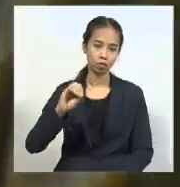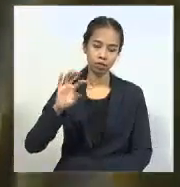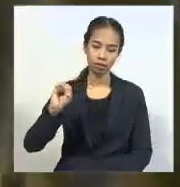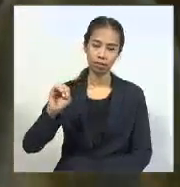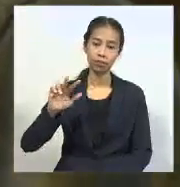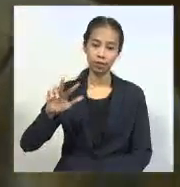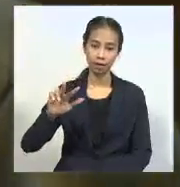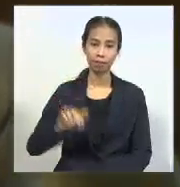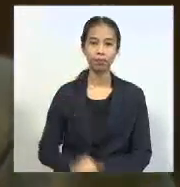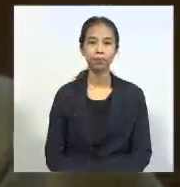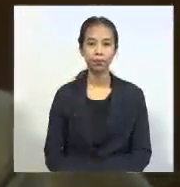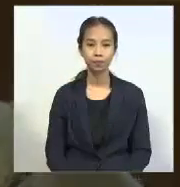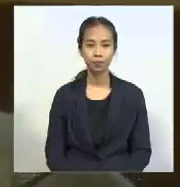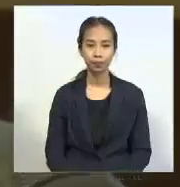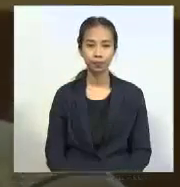2543ค่ะ